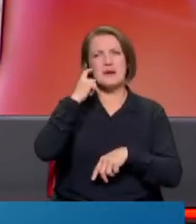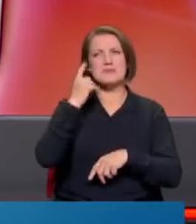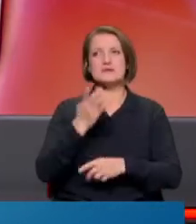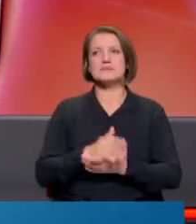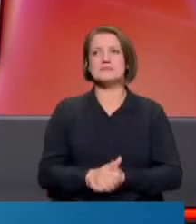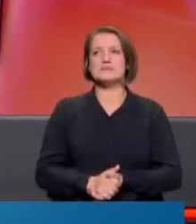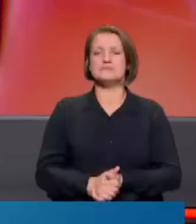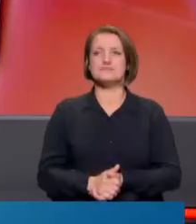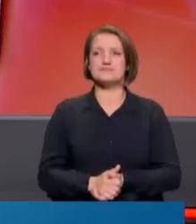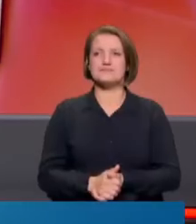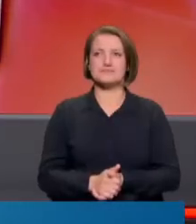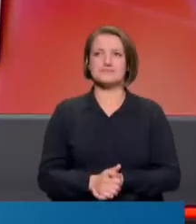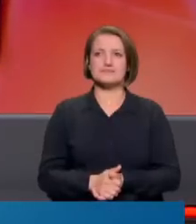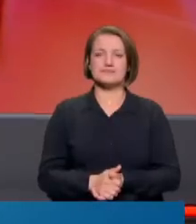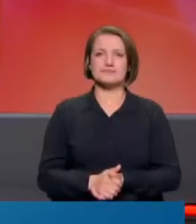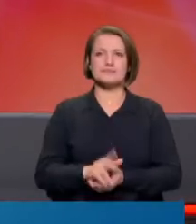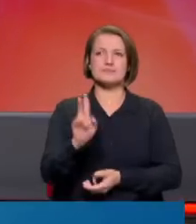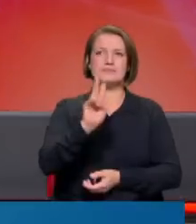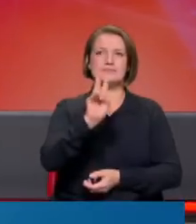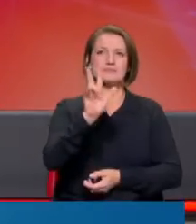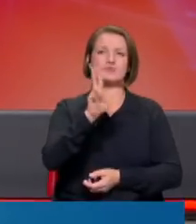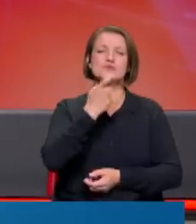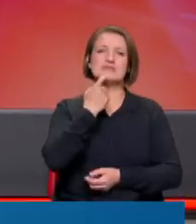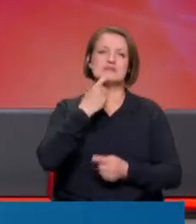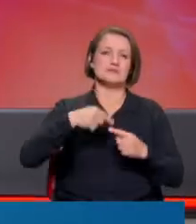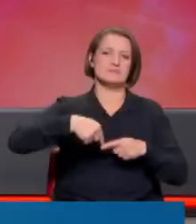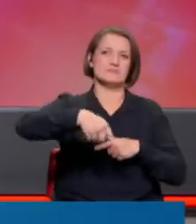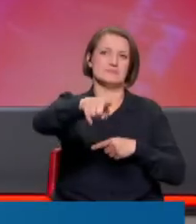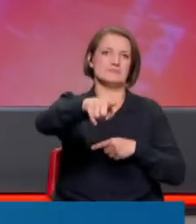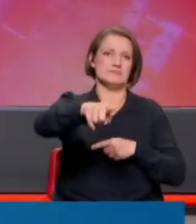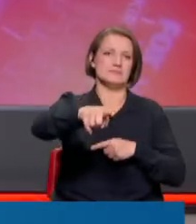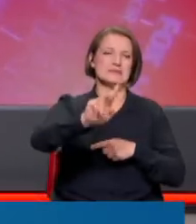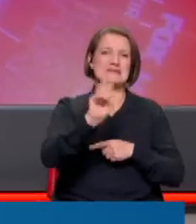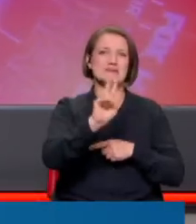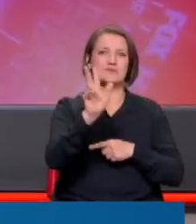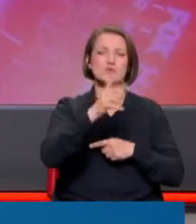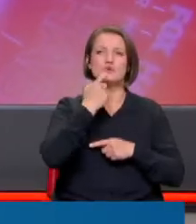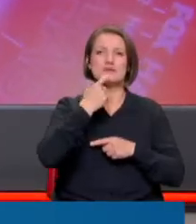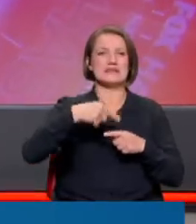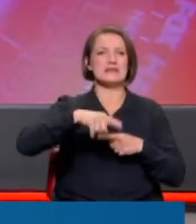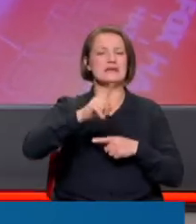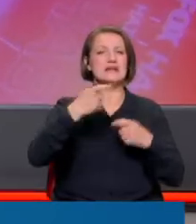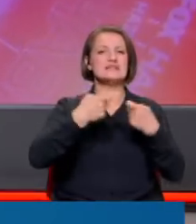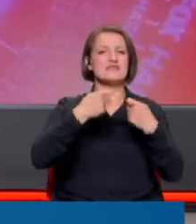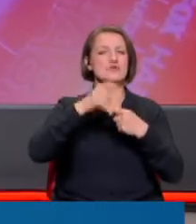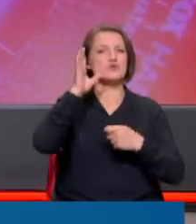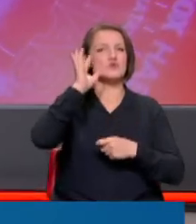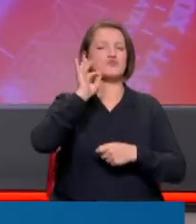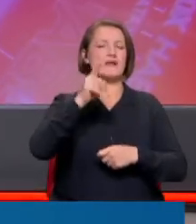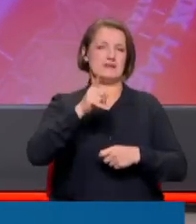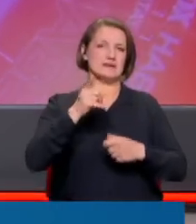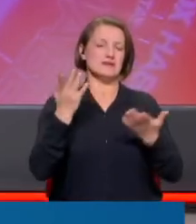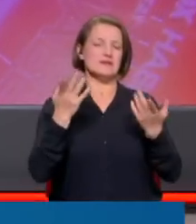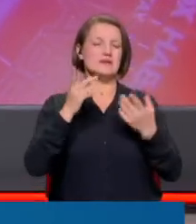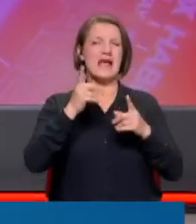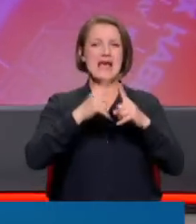Hocam bu 2030 yıl sürer bu Evet Savaş uzmanlarının hesabı şudur 5000 yıllık yazılı